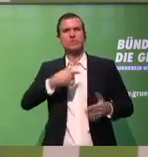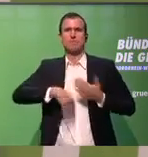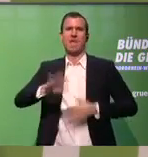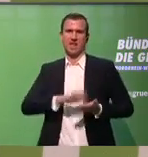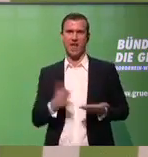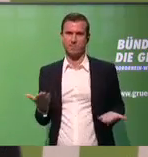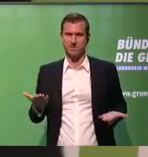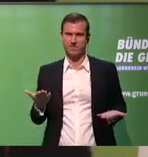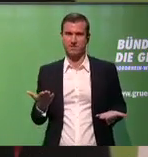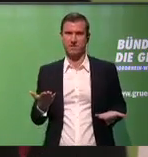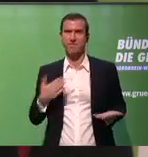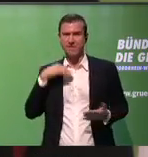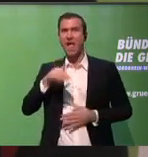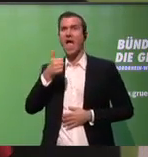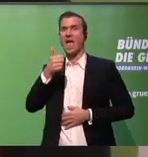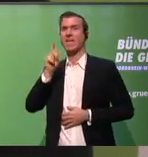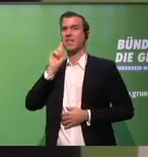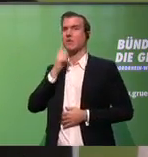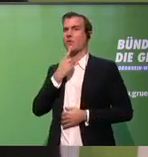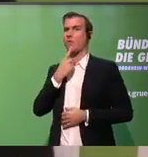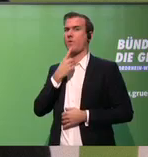Wir haben auch einen gehörlosen